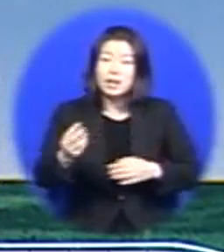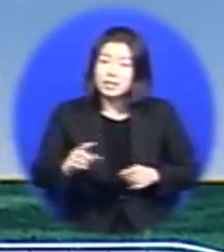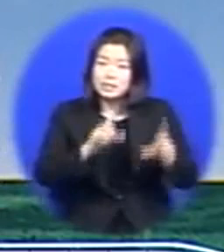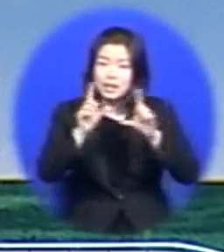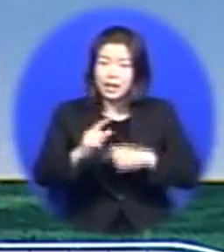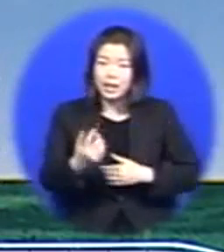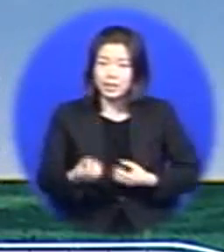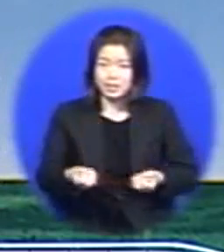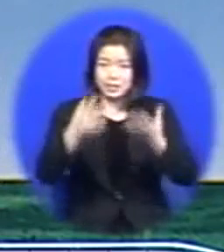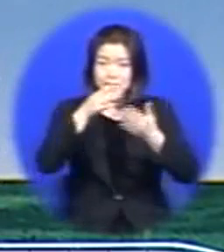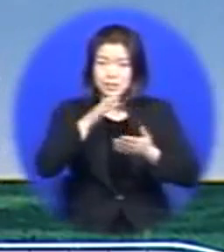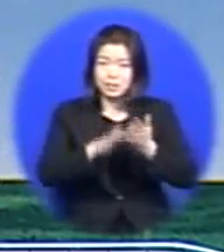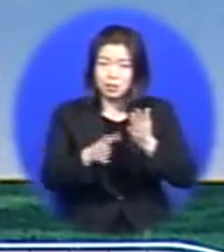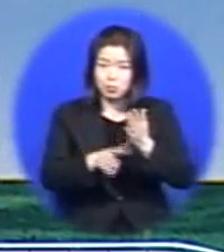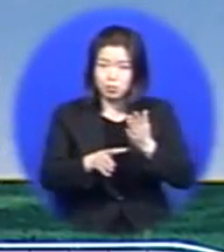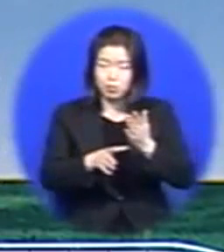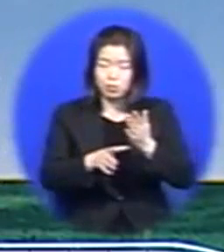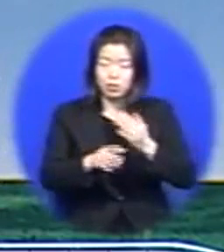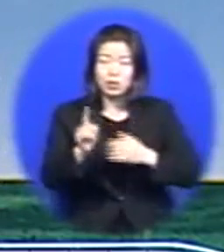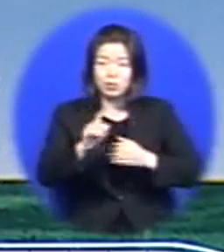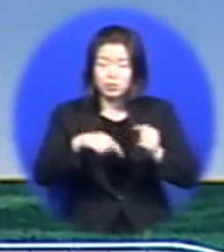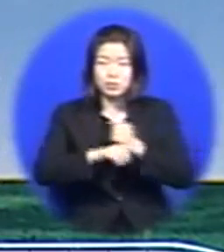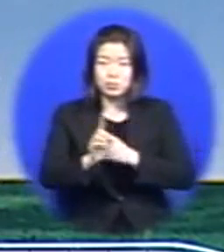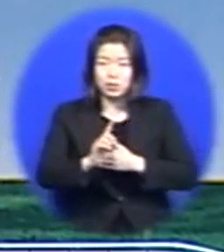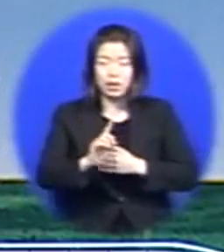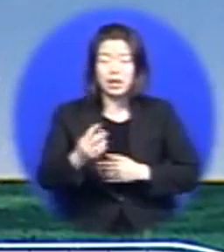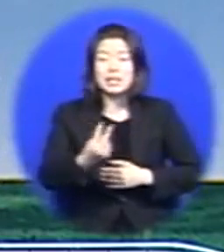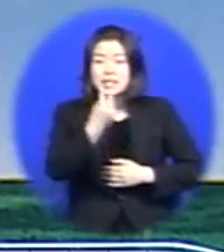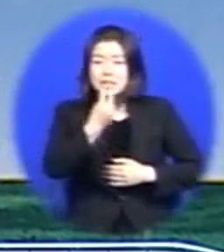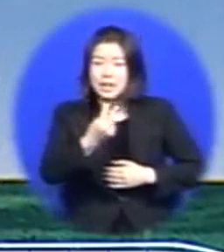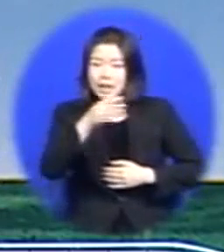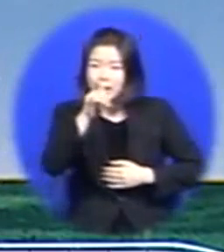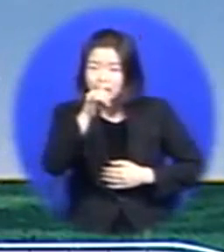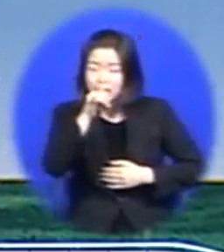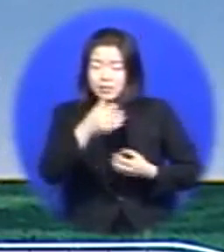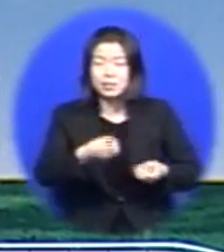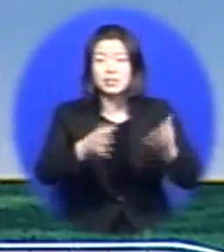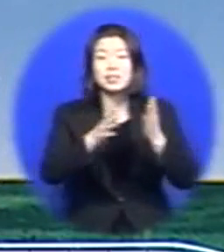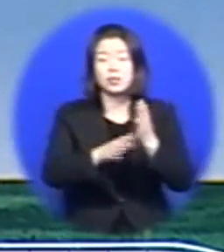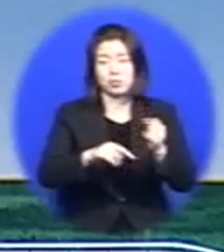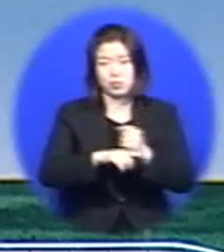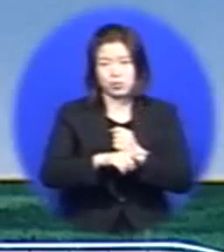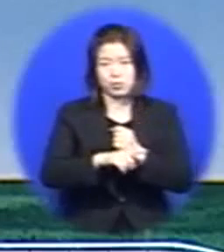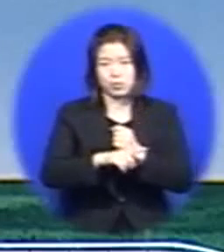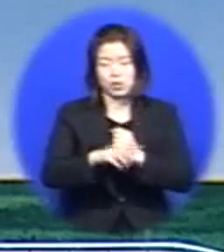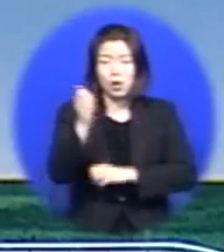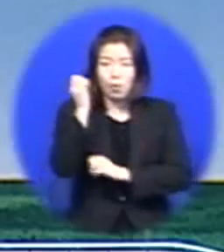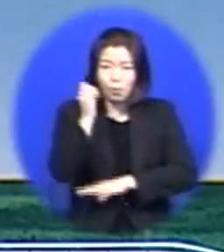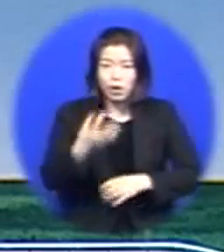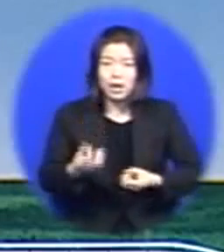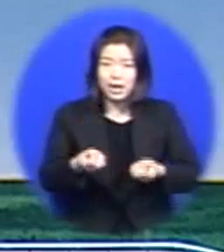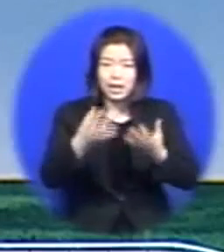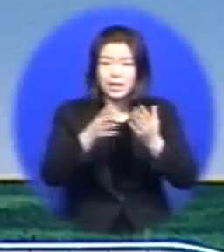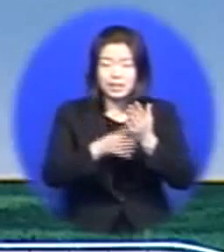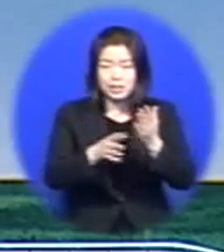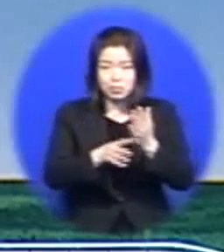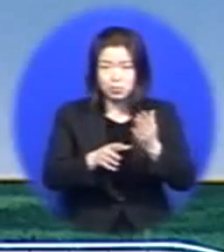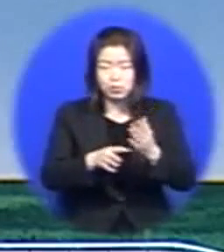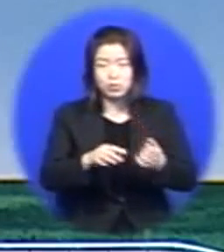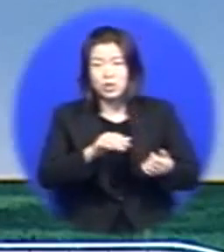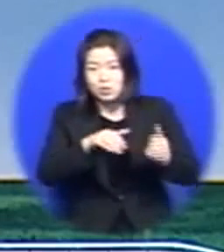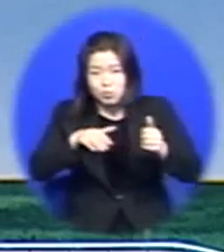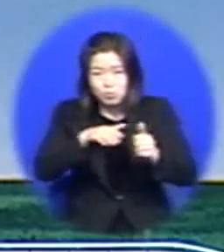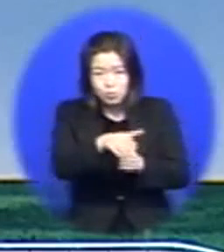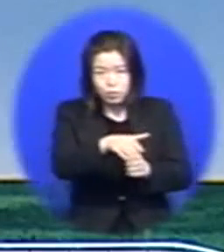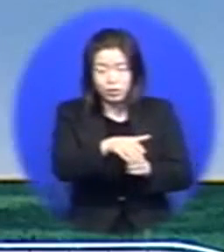하는 것은 살아있는 제물이라는 뜻이죠. 제물은 원래 죽여서 하나님께 번제로 바치는